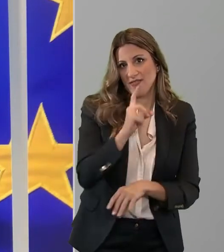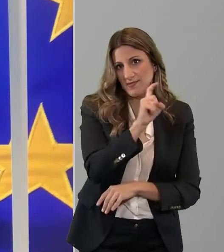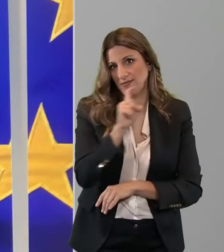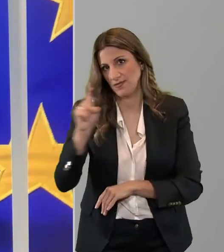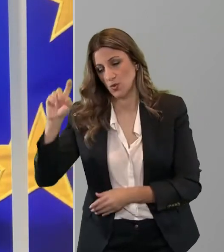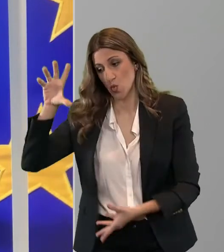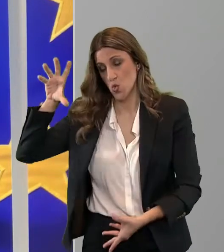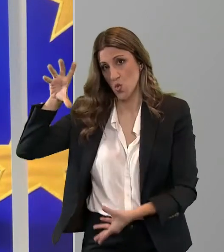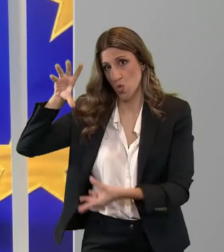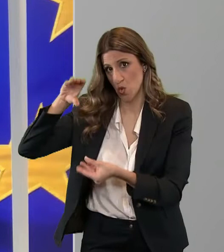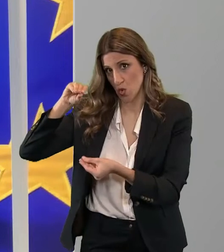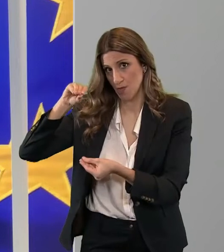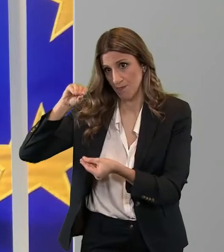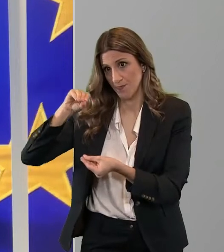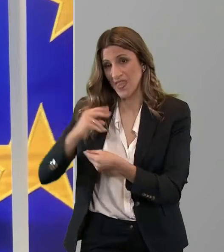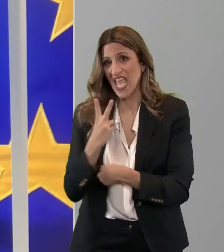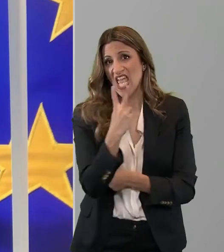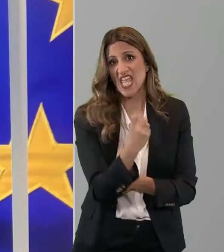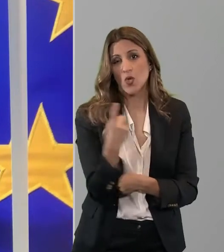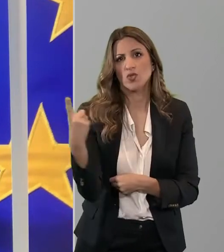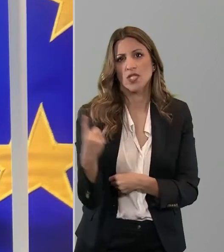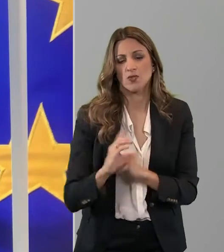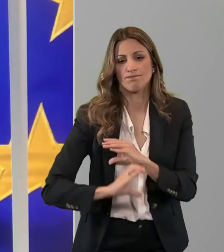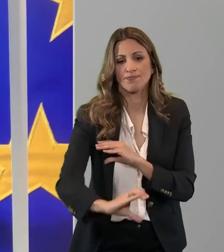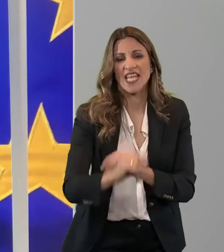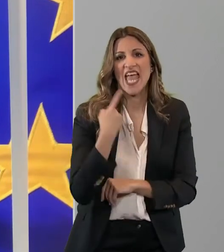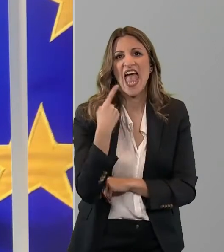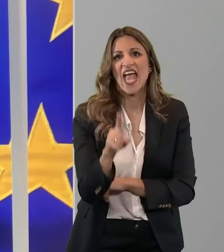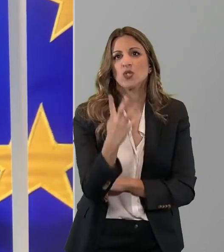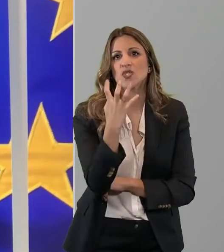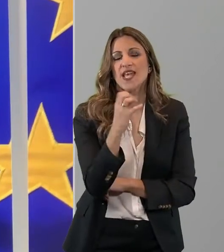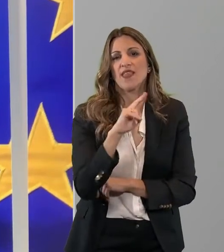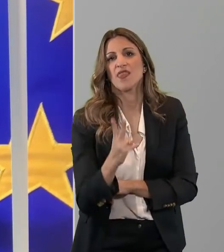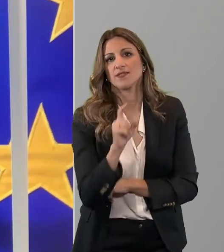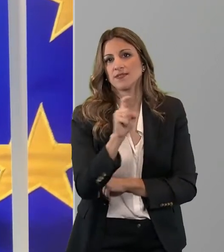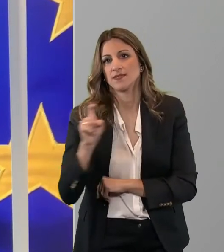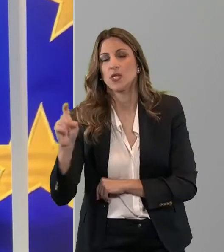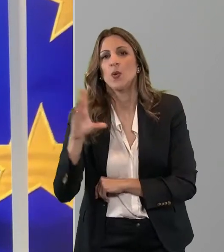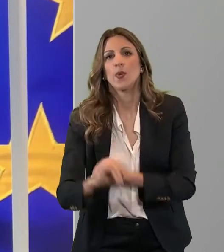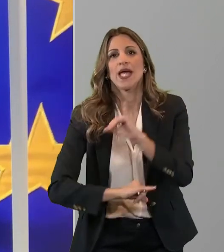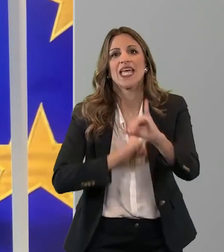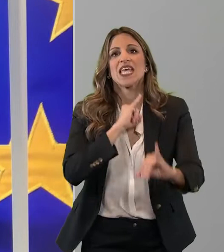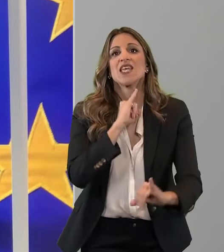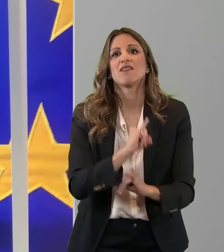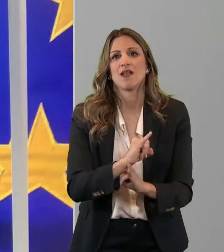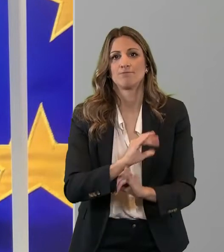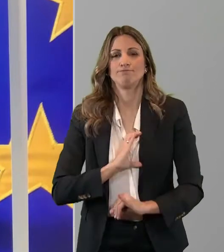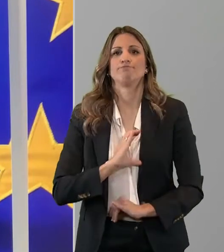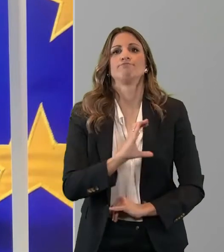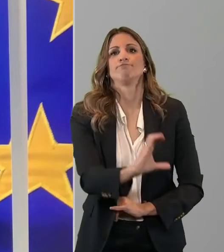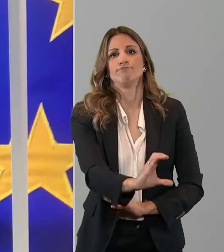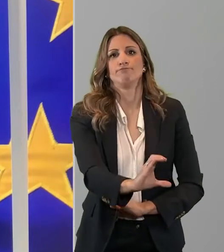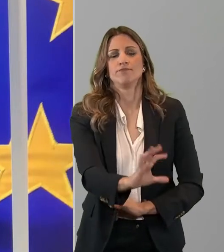του ποσού, το 20% περίπου, τα 140 δις, πρόκειται να δαπανηθούν σε ψηφιακές προτεραιότητες με